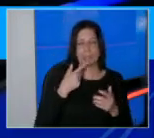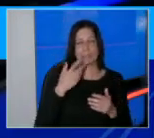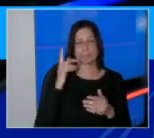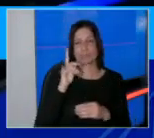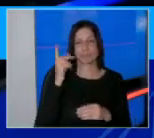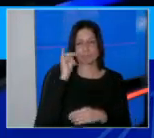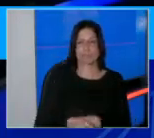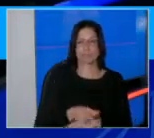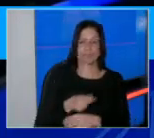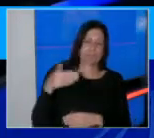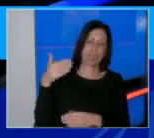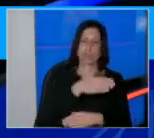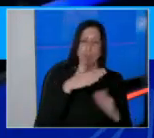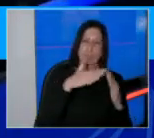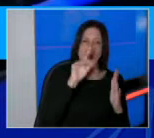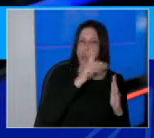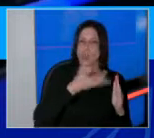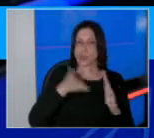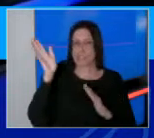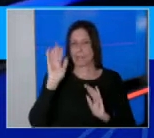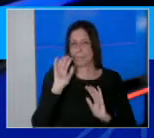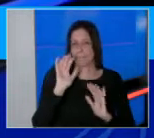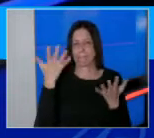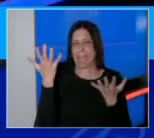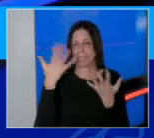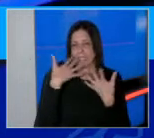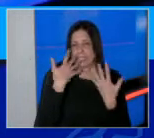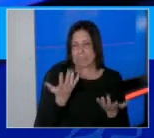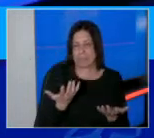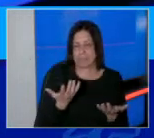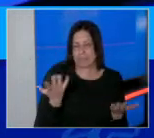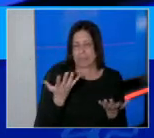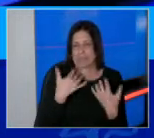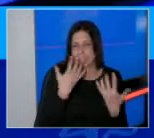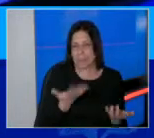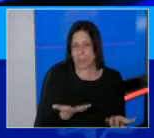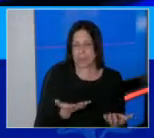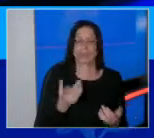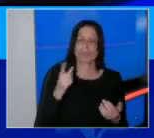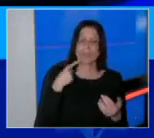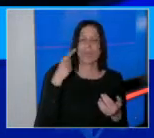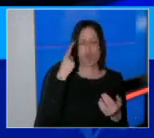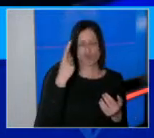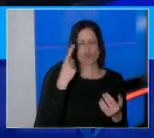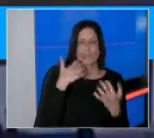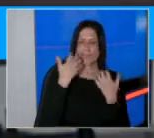לא יוצאים. מה הסיפור פה? כן,